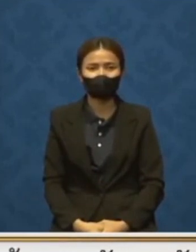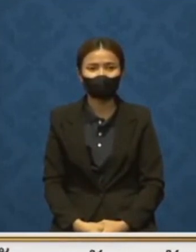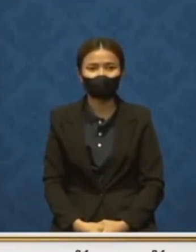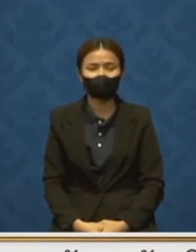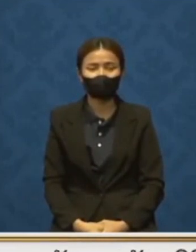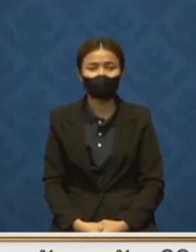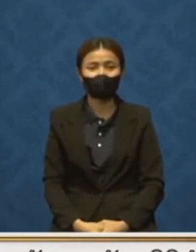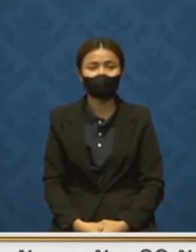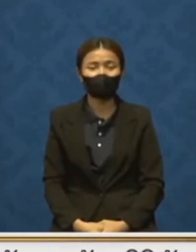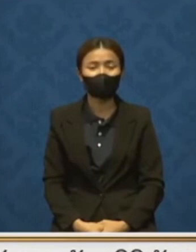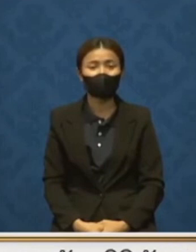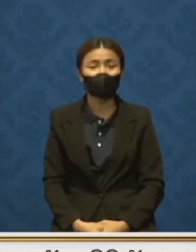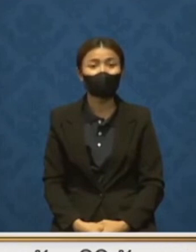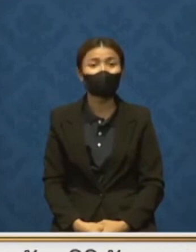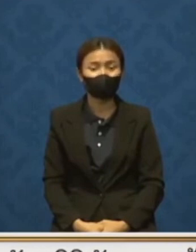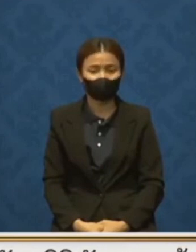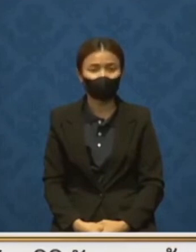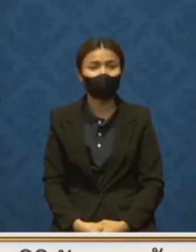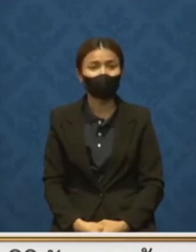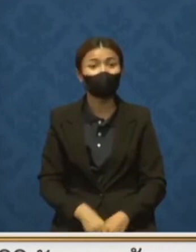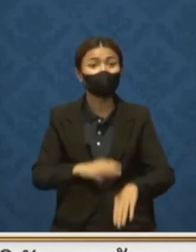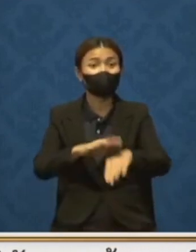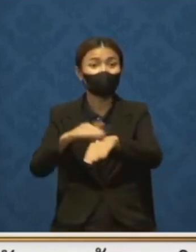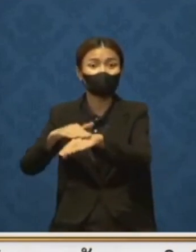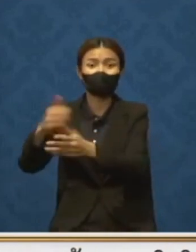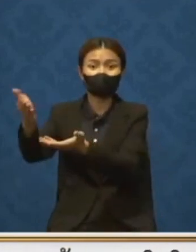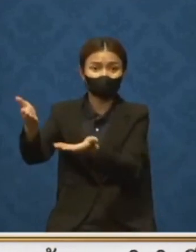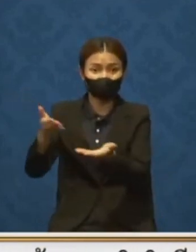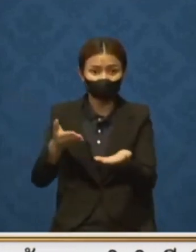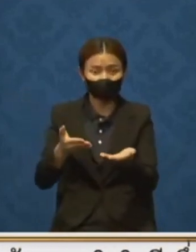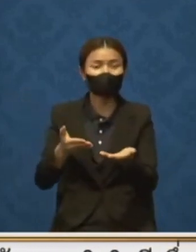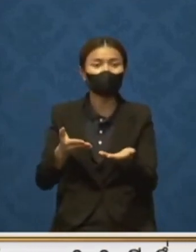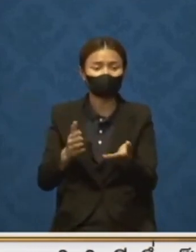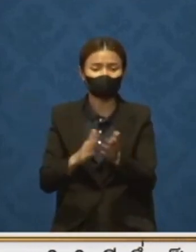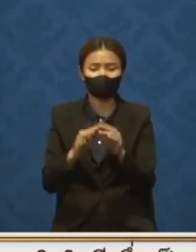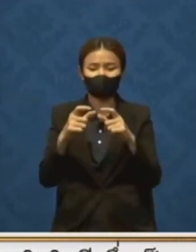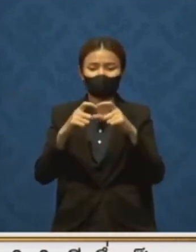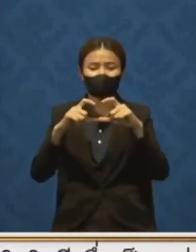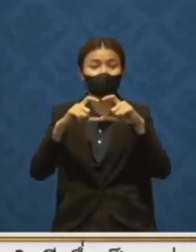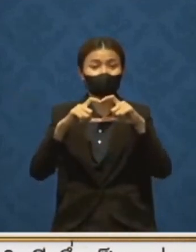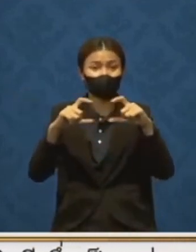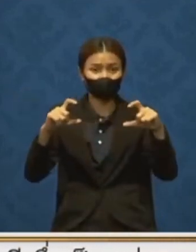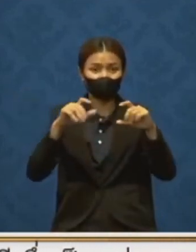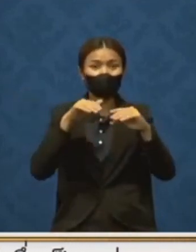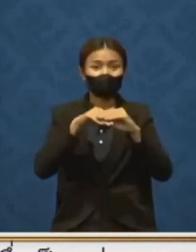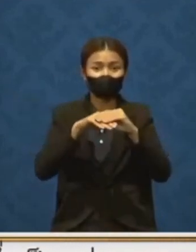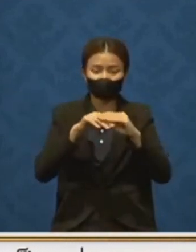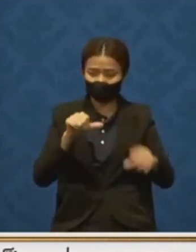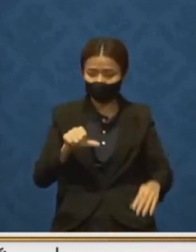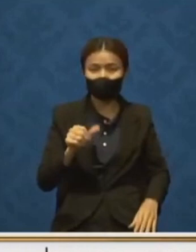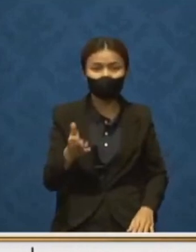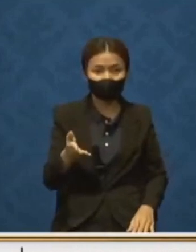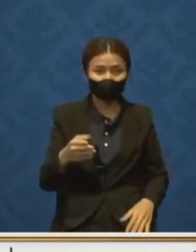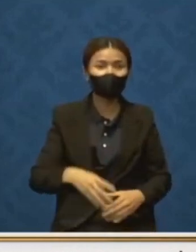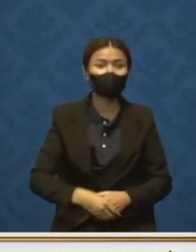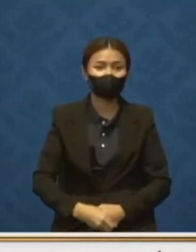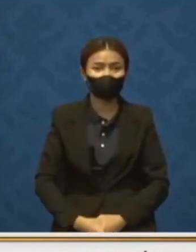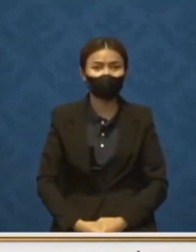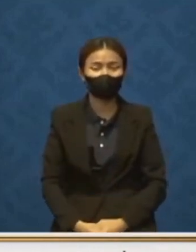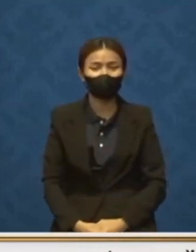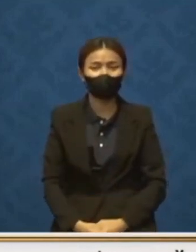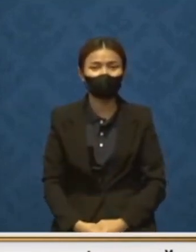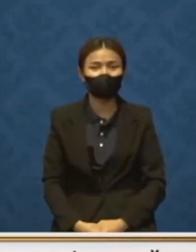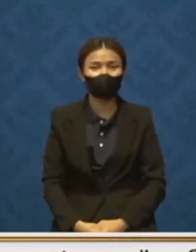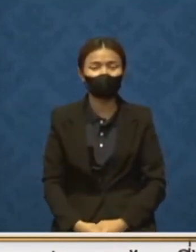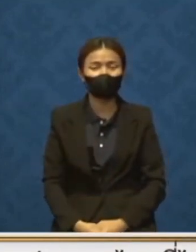ขอเชิญท่านสมาชิกที่อยู่ข้างนอกเข้าห้องประชุมนะครับเพื่อเราจะได้ลงมตินะครับเ